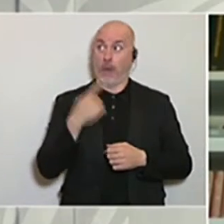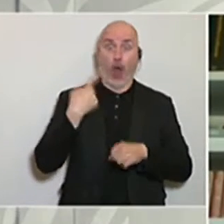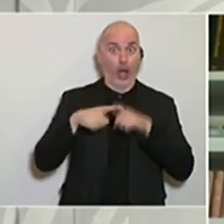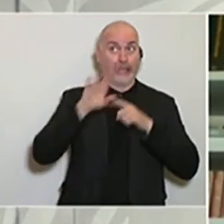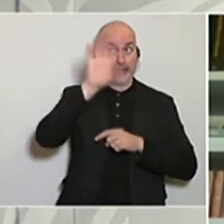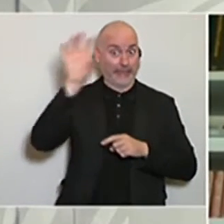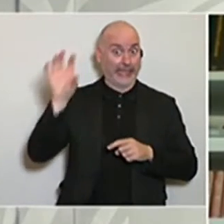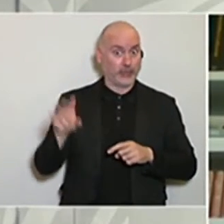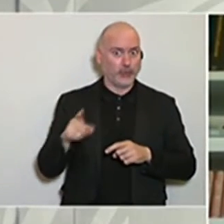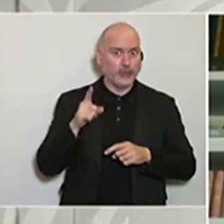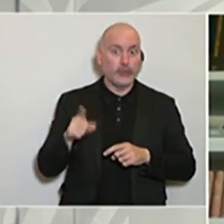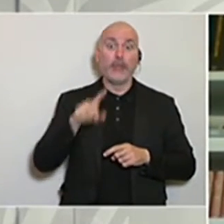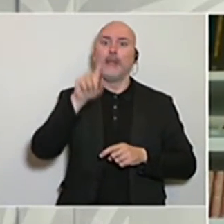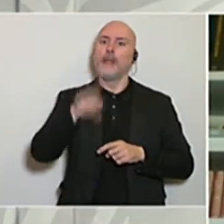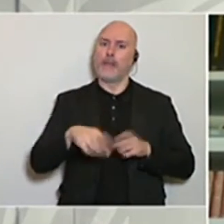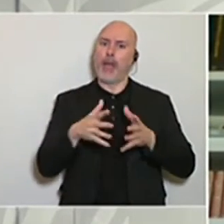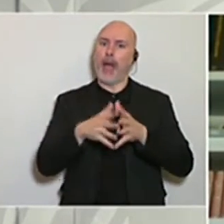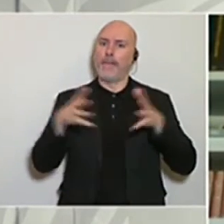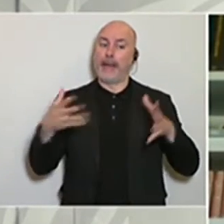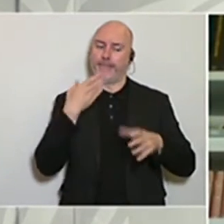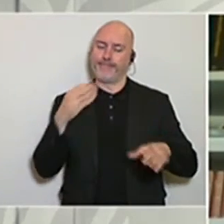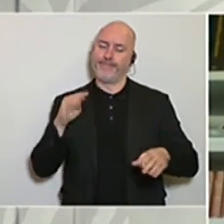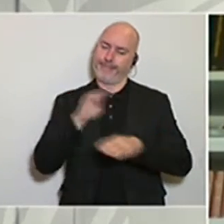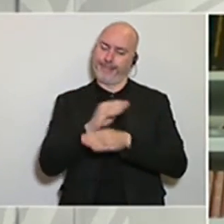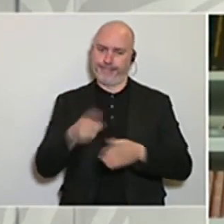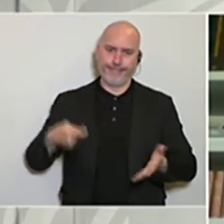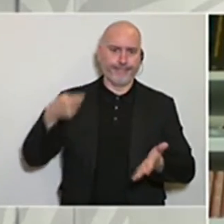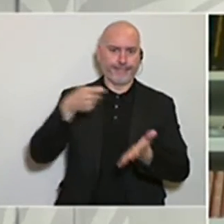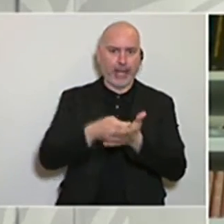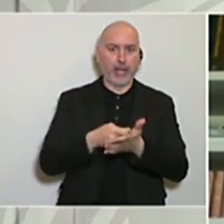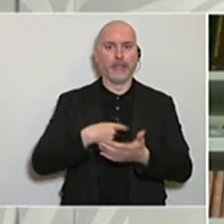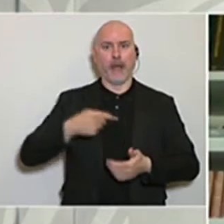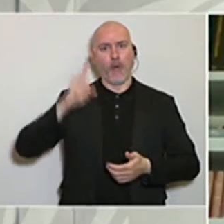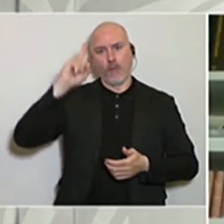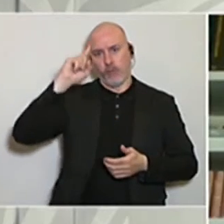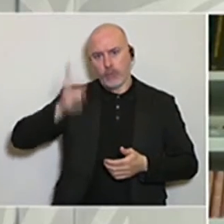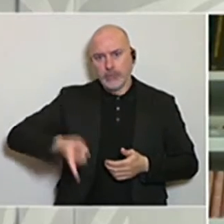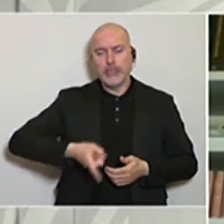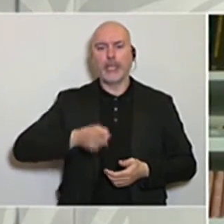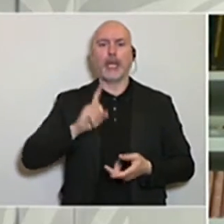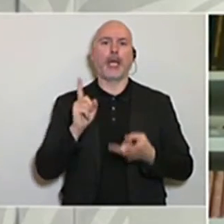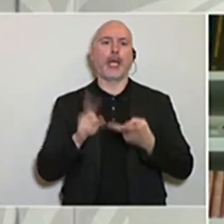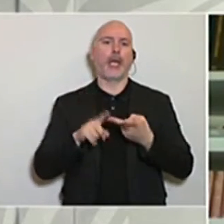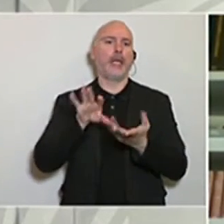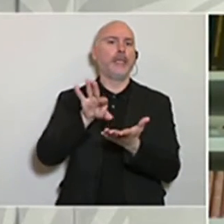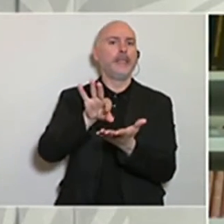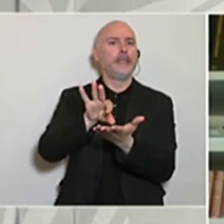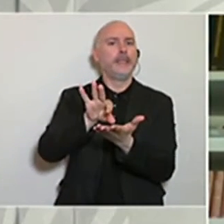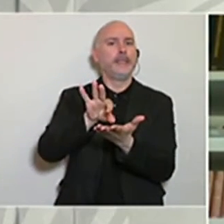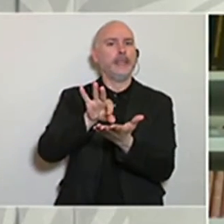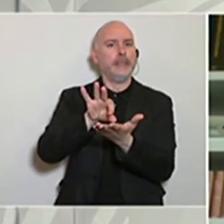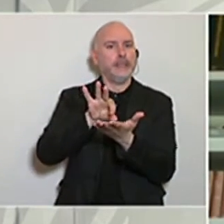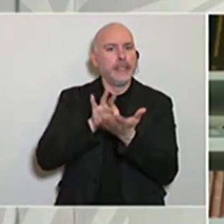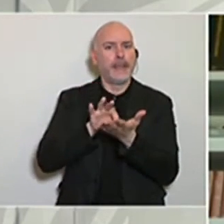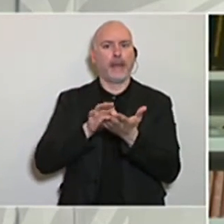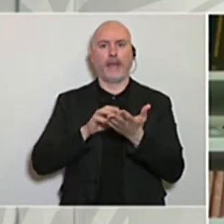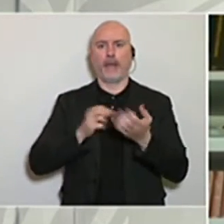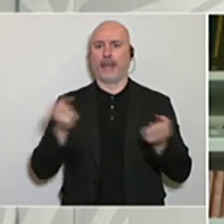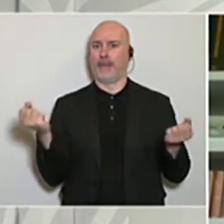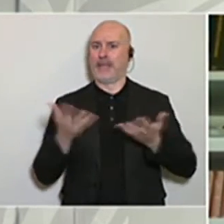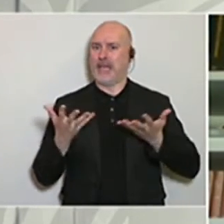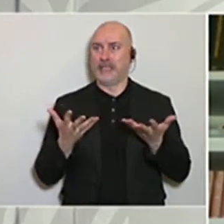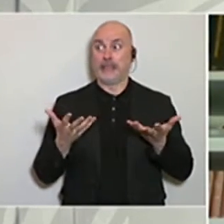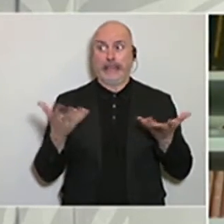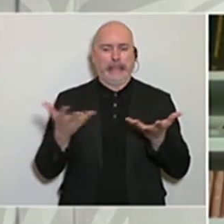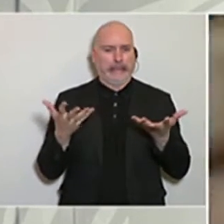nostre entorn, que han ampliat la gratificació a policies, serveis d'emergència,